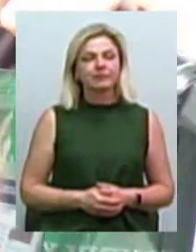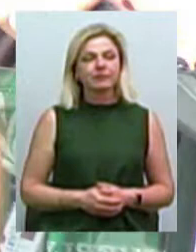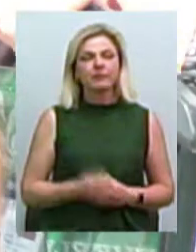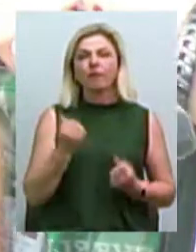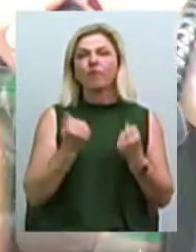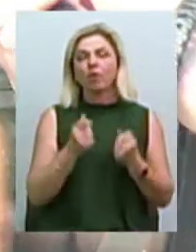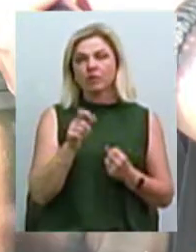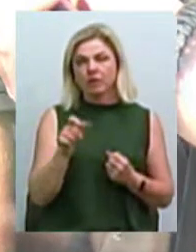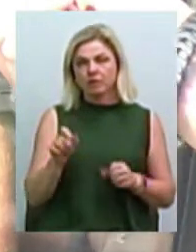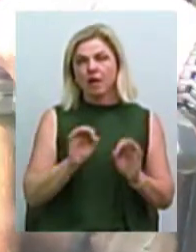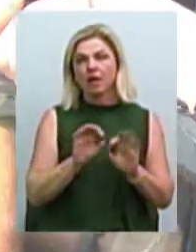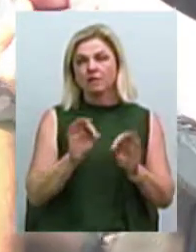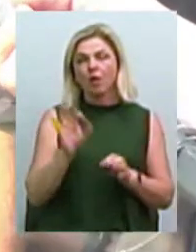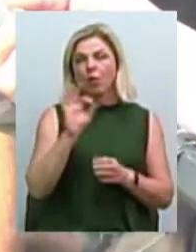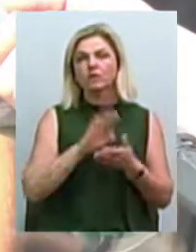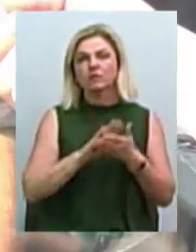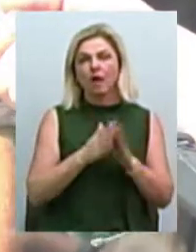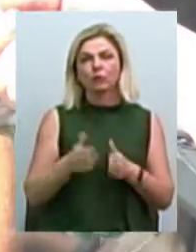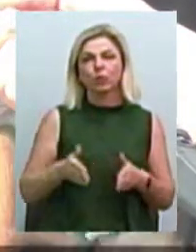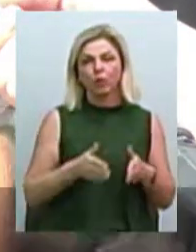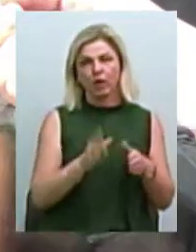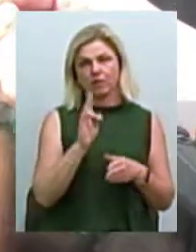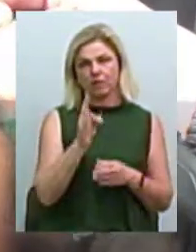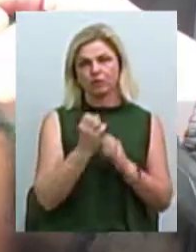Водії розповідають про стан дороги Н-14.